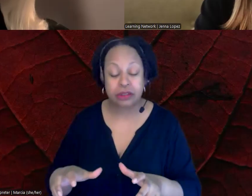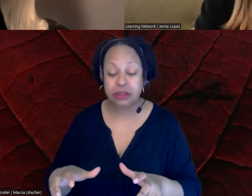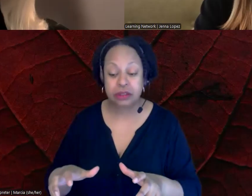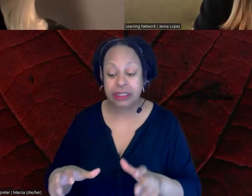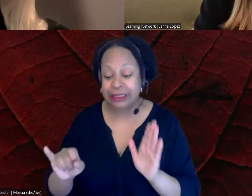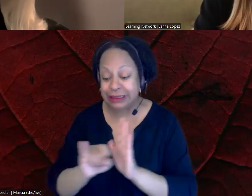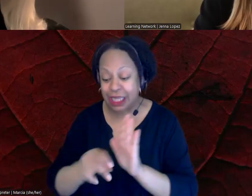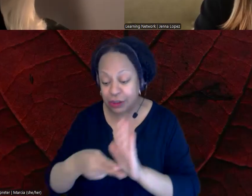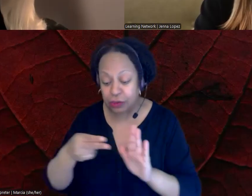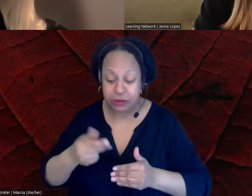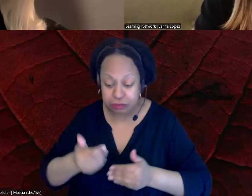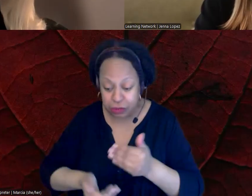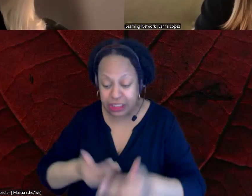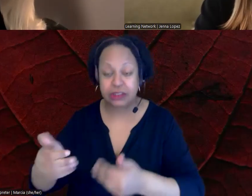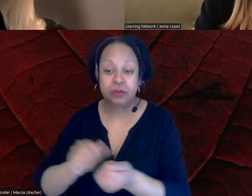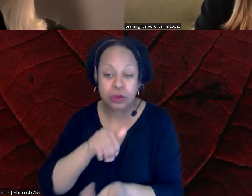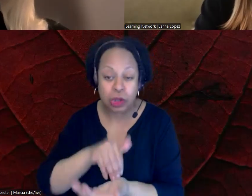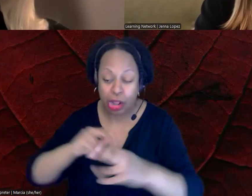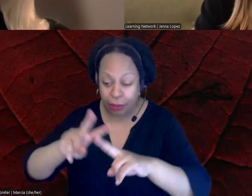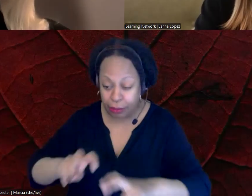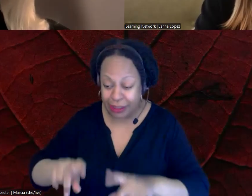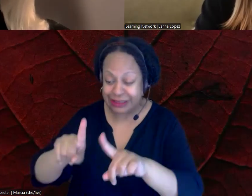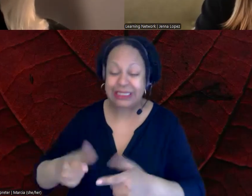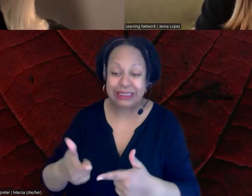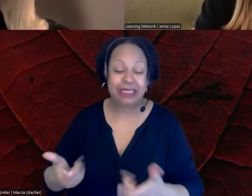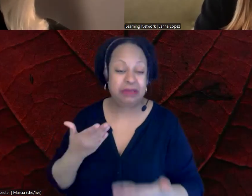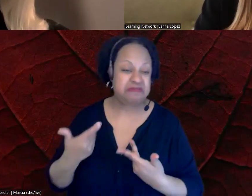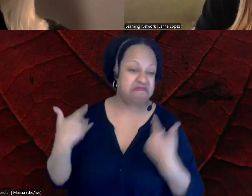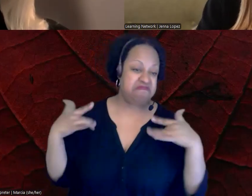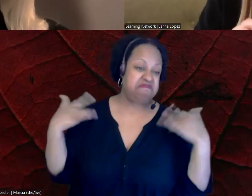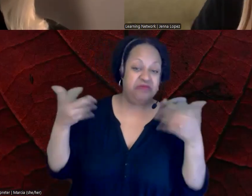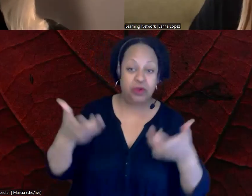voudrait peut-être ou non pas passer par le processus de diagnostic.